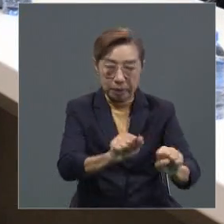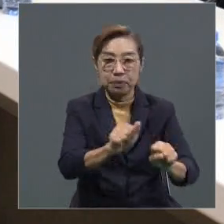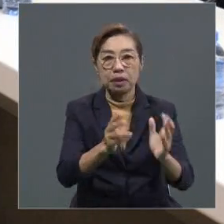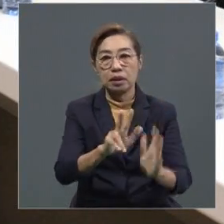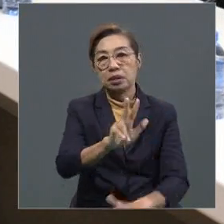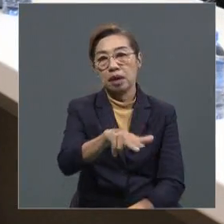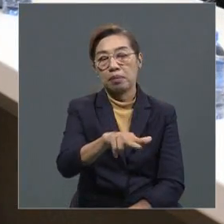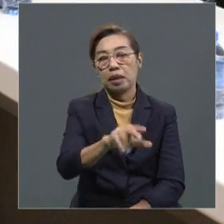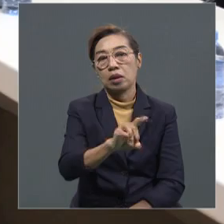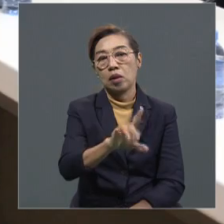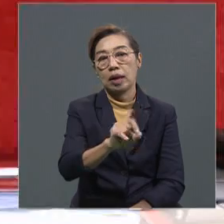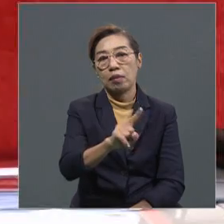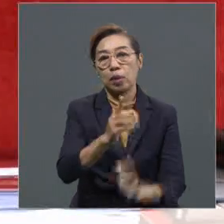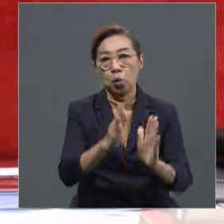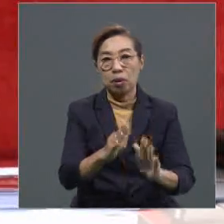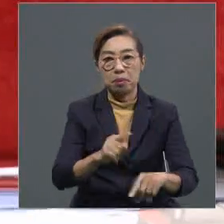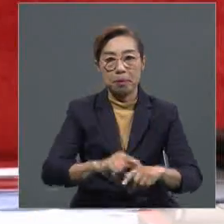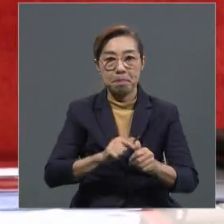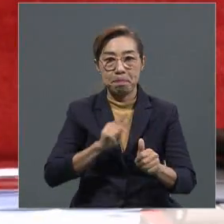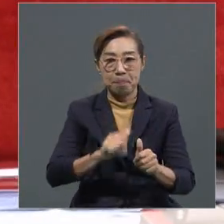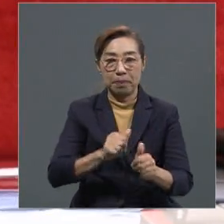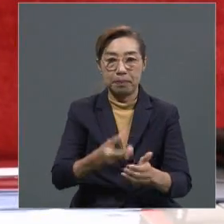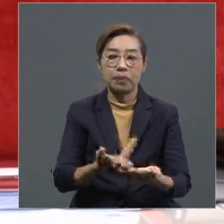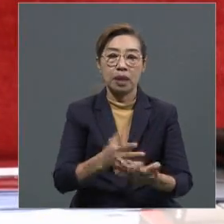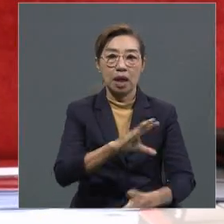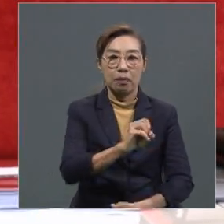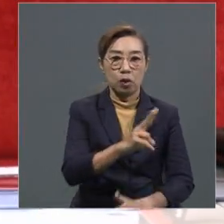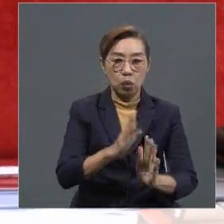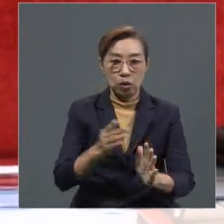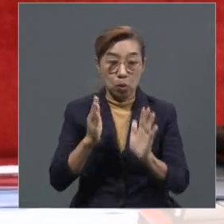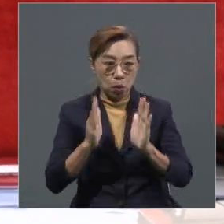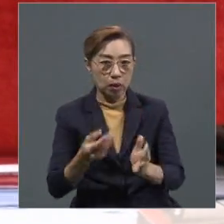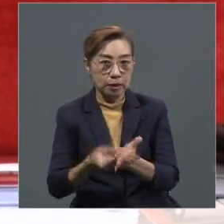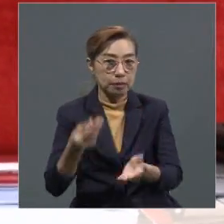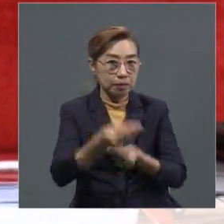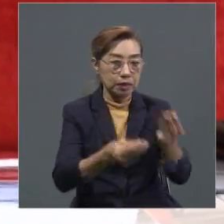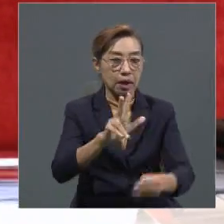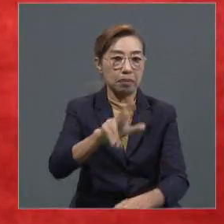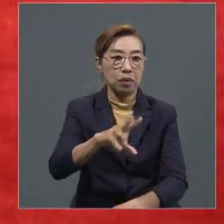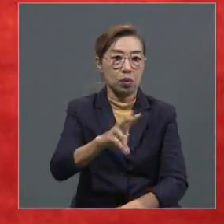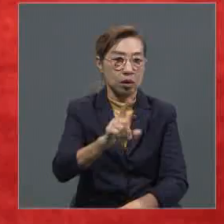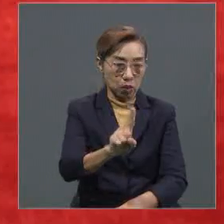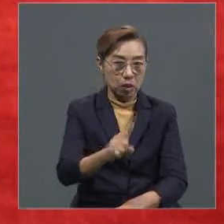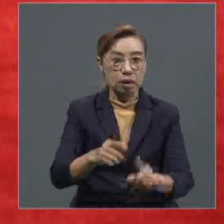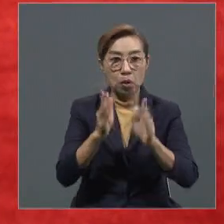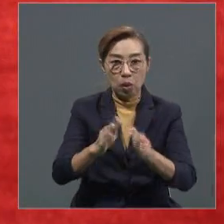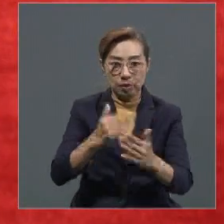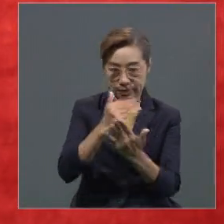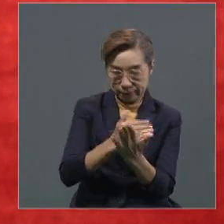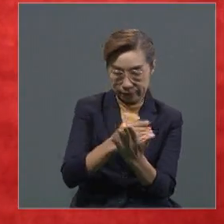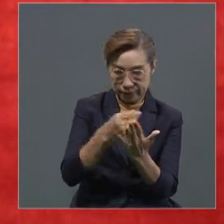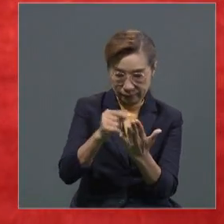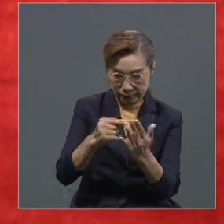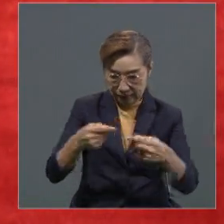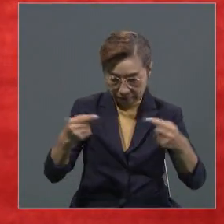3191คนแบ่งเป็นเจ้ามือ 52คนผู้เล่น 3106คนและคนเดินโพย 33คนยึด